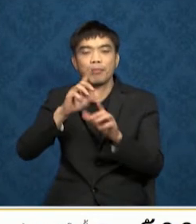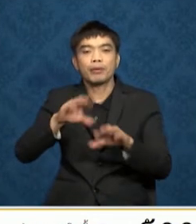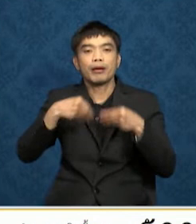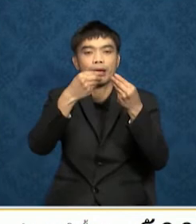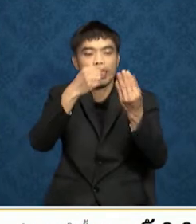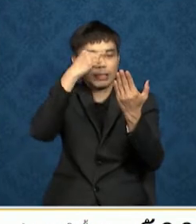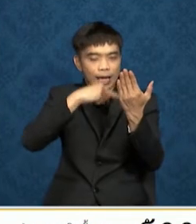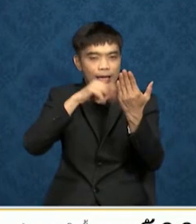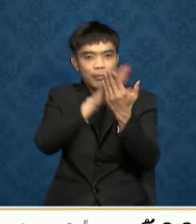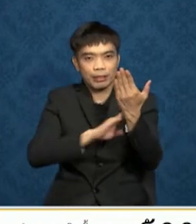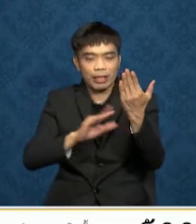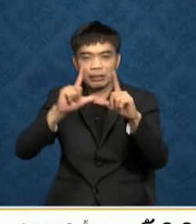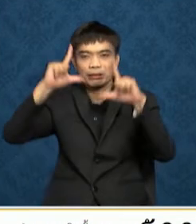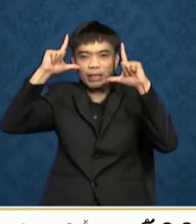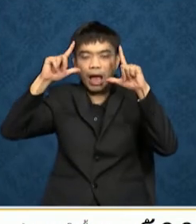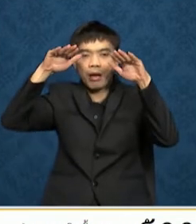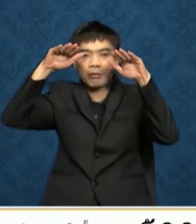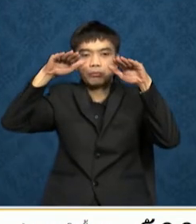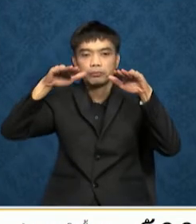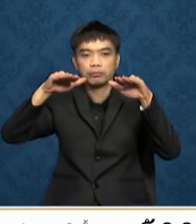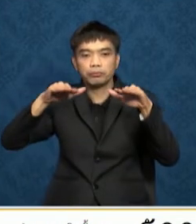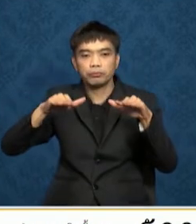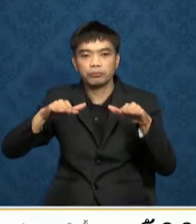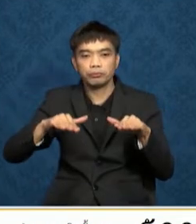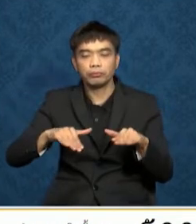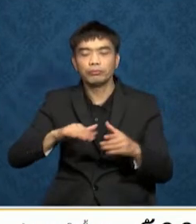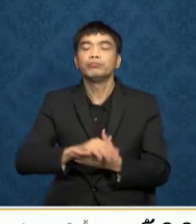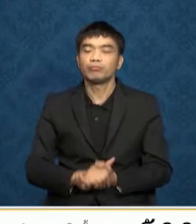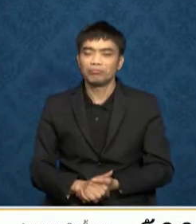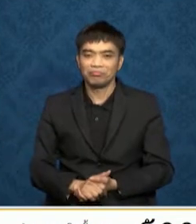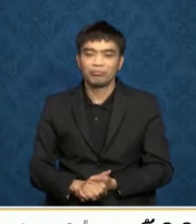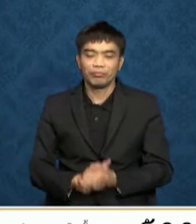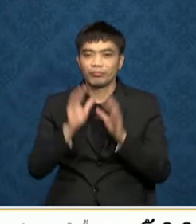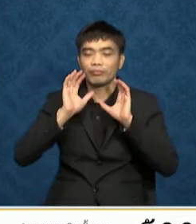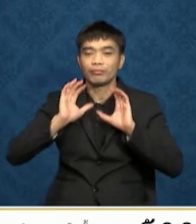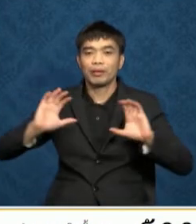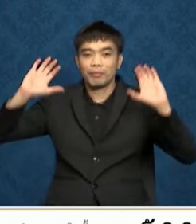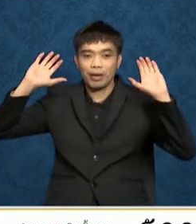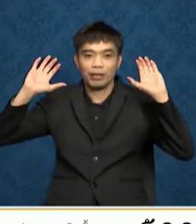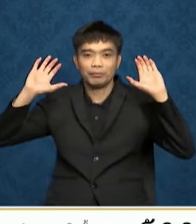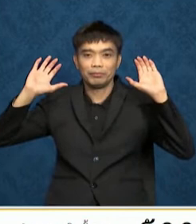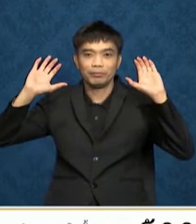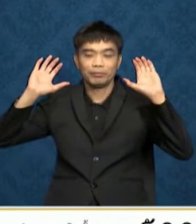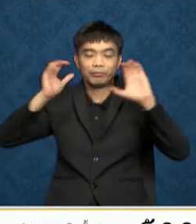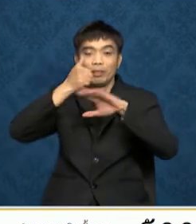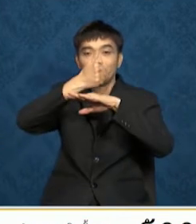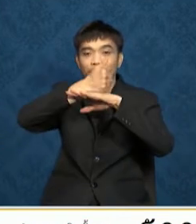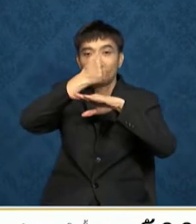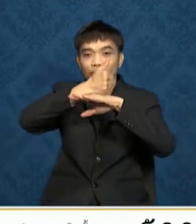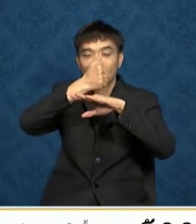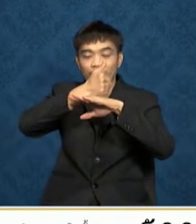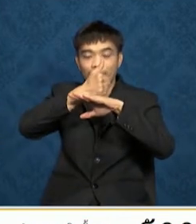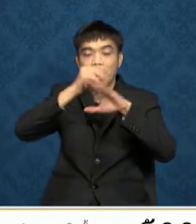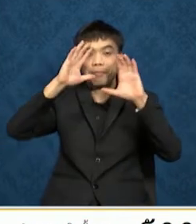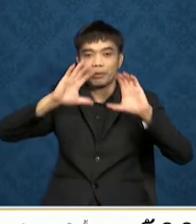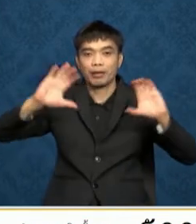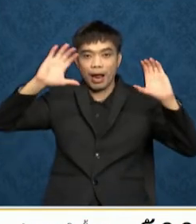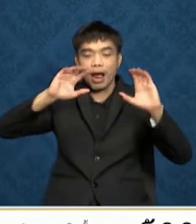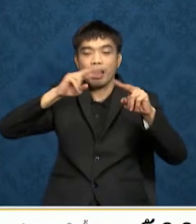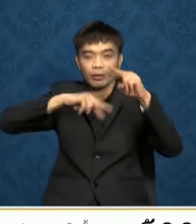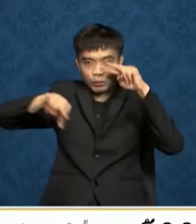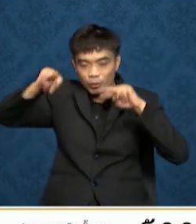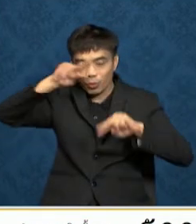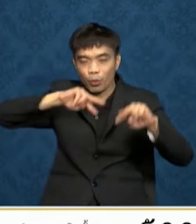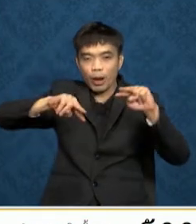ก็จะลดลงรัฐบาลที่มีผู้นำประเทศบอกว่าเป็นนักบริหาร